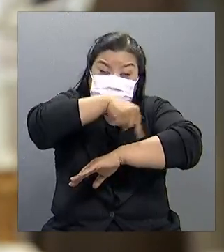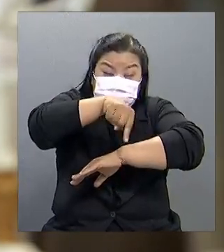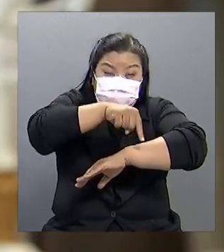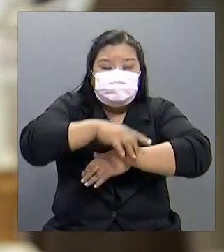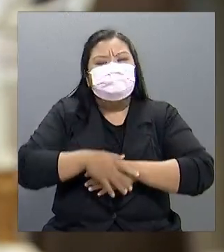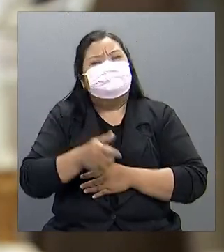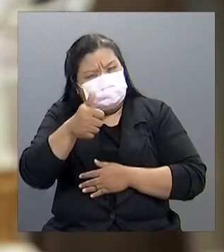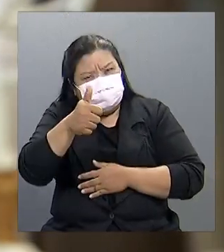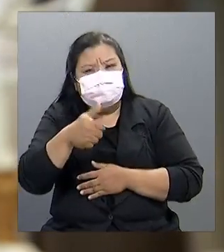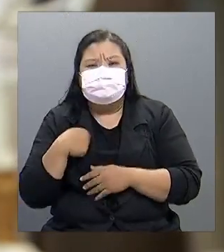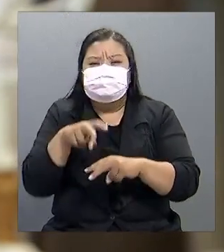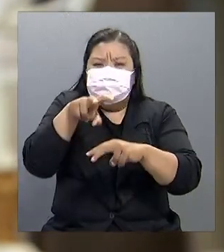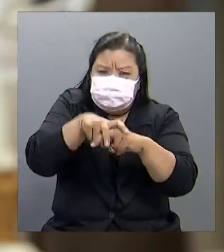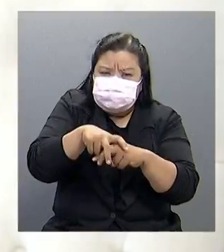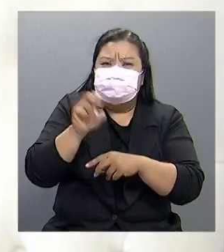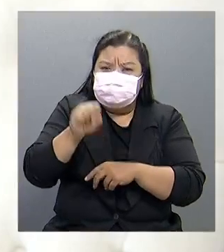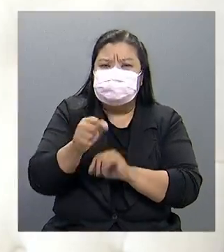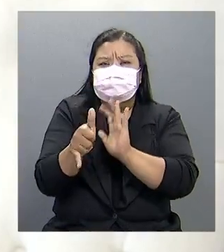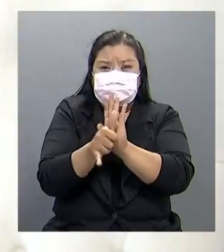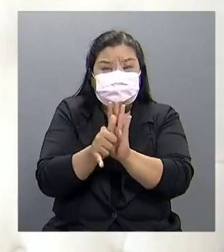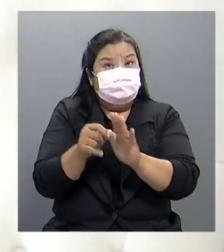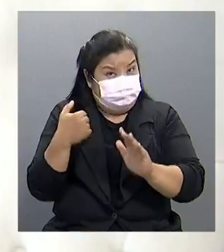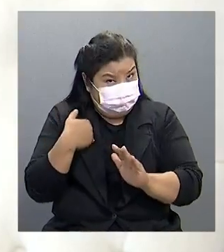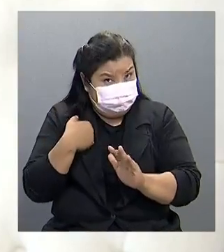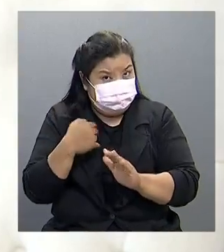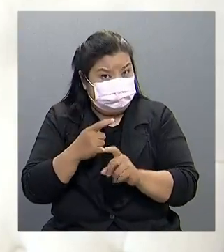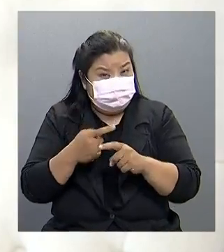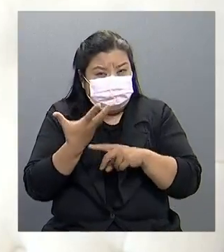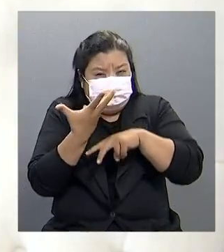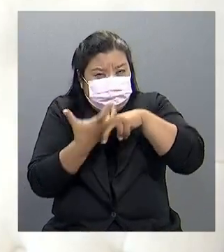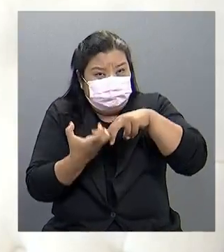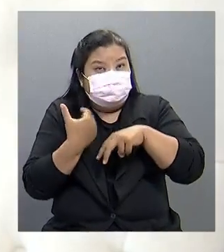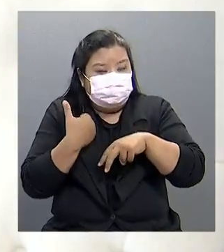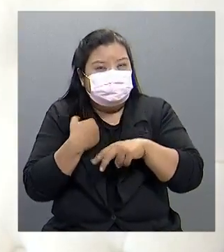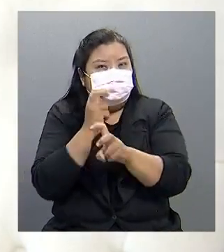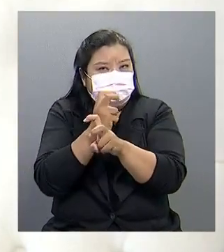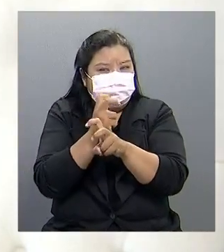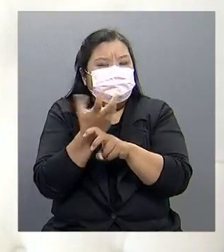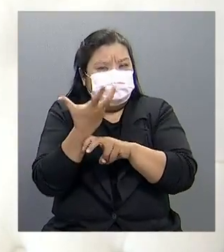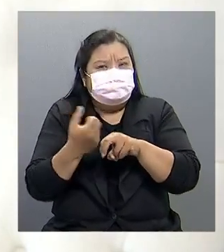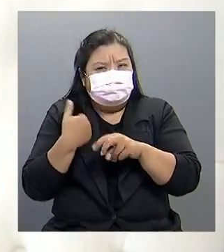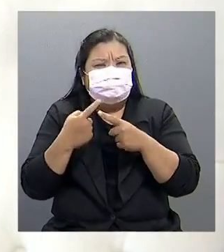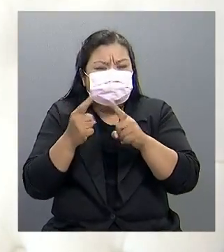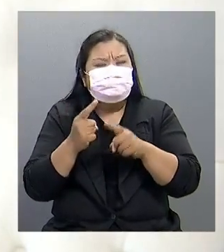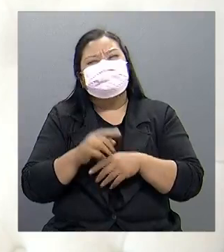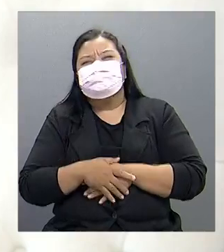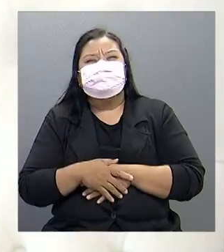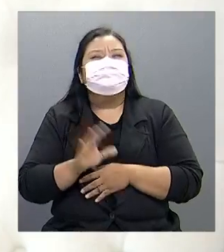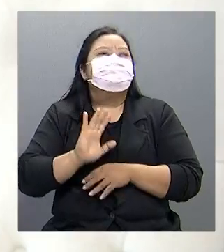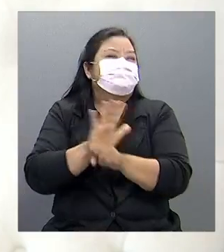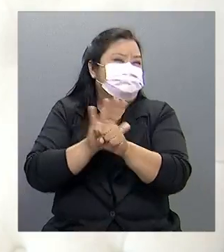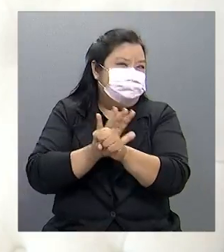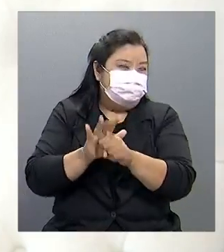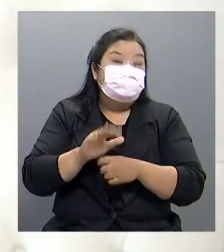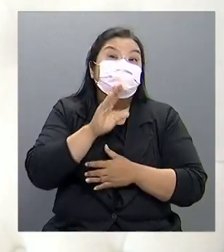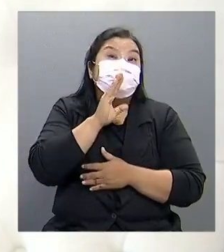งยังส่งผลกระดูกของเราได้อยู่ไหมคะ ก็มันจะส่งผลได้แต่ว่ามันน้อยนะฮะเพราะฉะนั้นการที่เราเปลี่ยนเป็นเก้าอี้เนี่ย